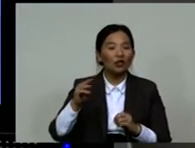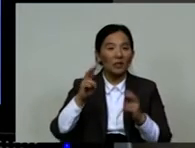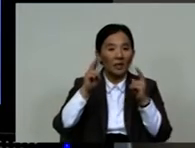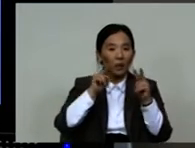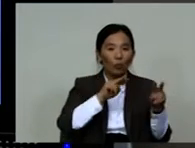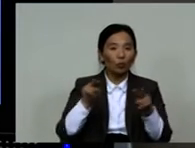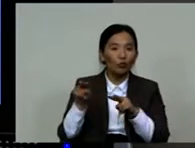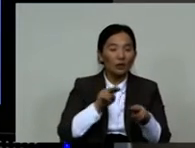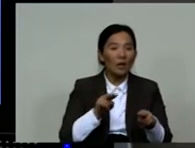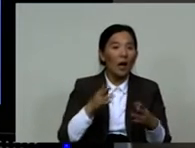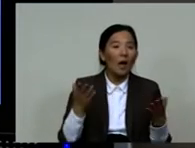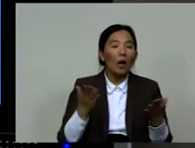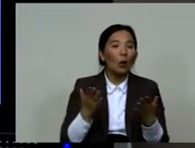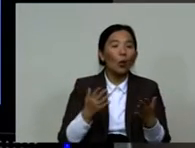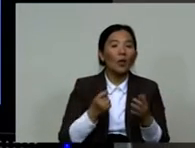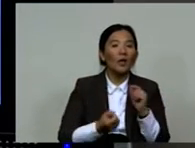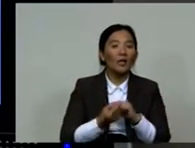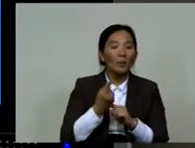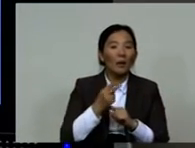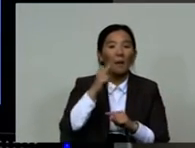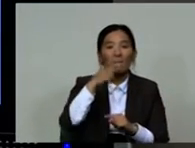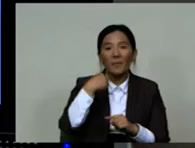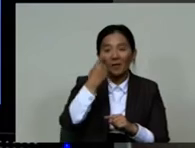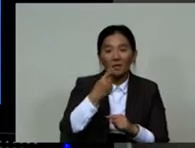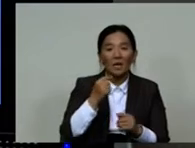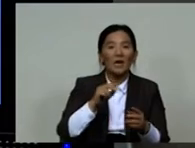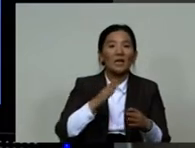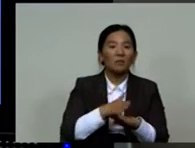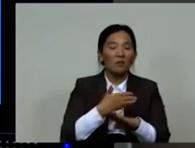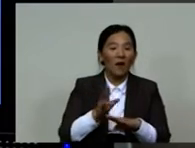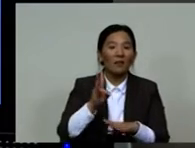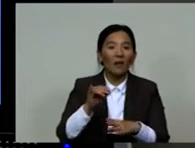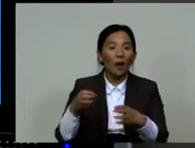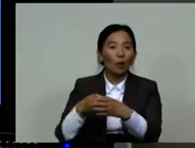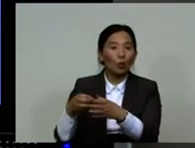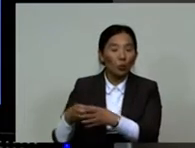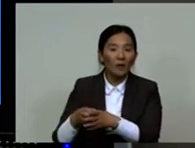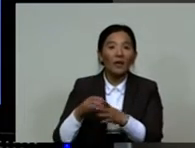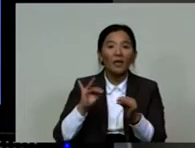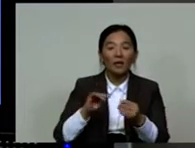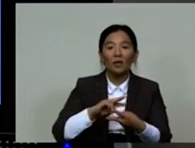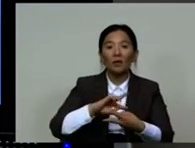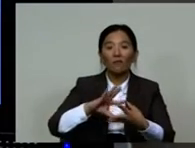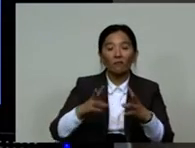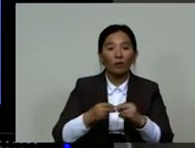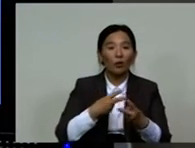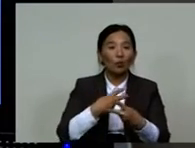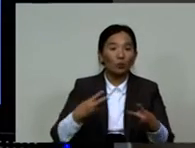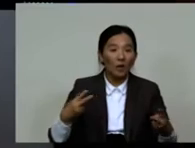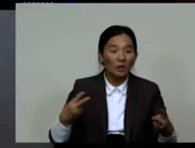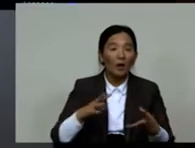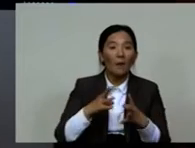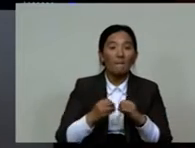по какому-либо признаку разбивают на группы. И результаты группировки сводят в